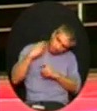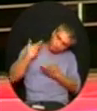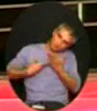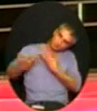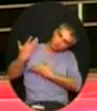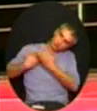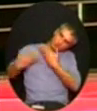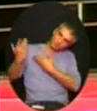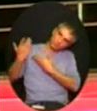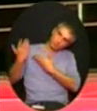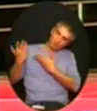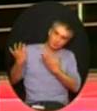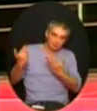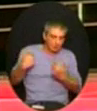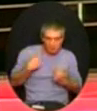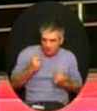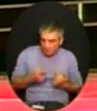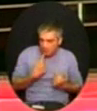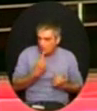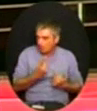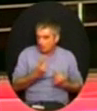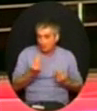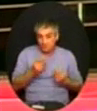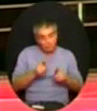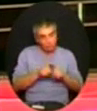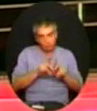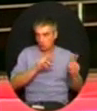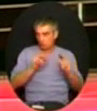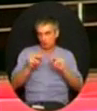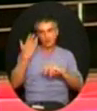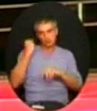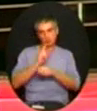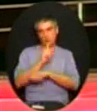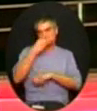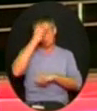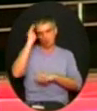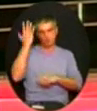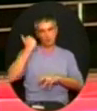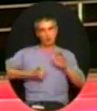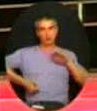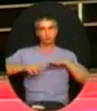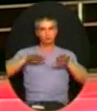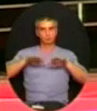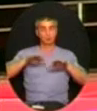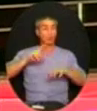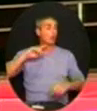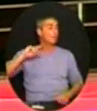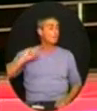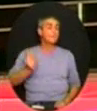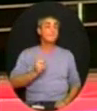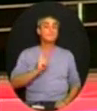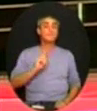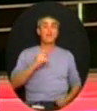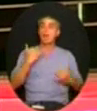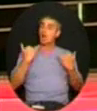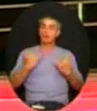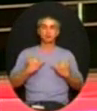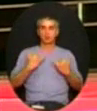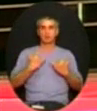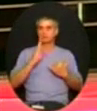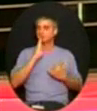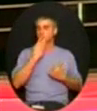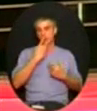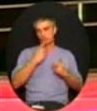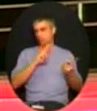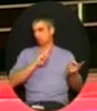פעולה. אני חייבת להגיד לך שדברים דומים היו גם בזמן שאולמרט היה ראש הממשלה. כל מי שעכשיו, הצביעות